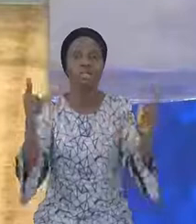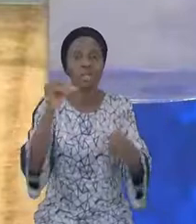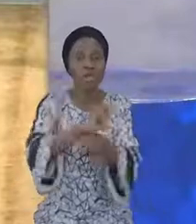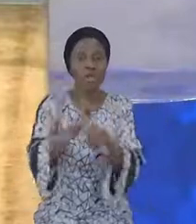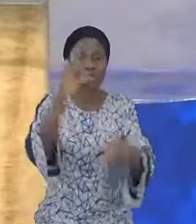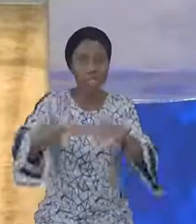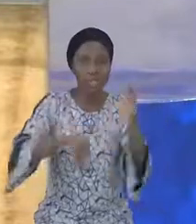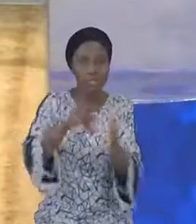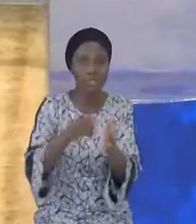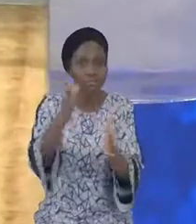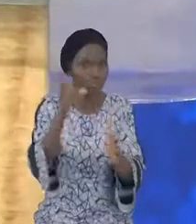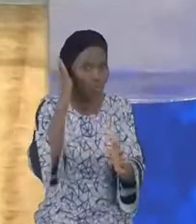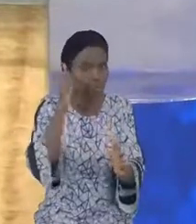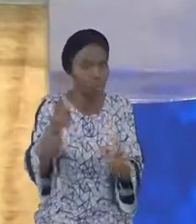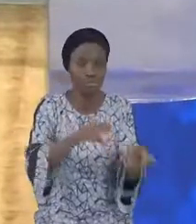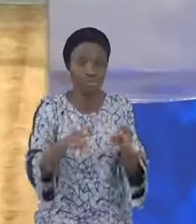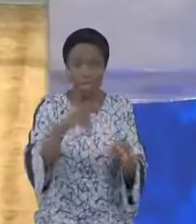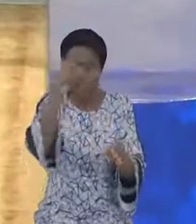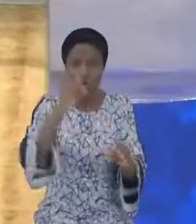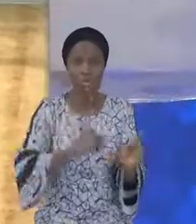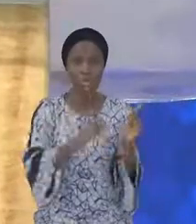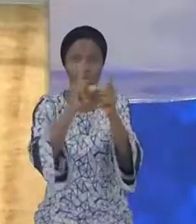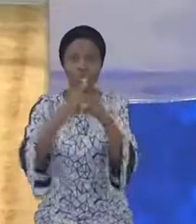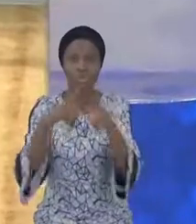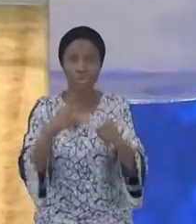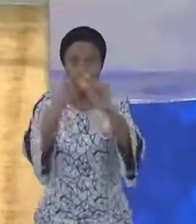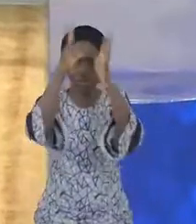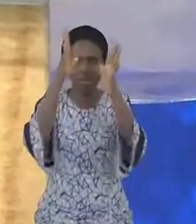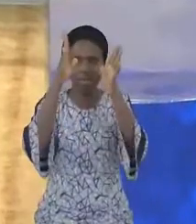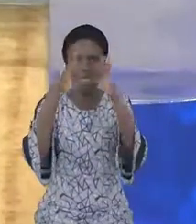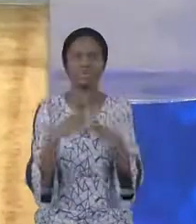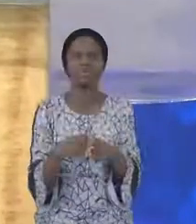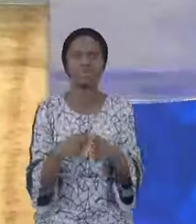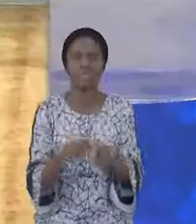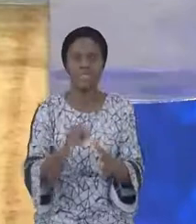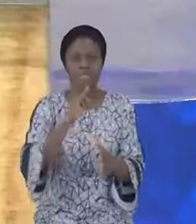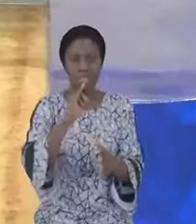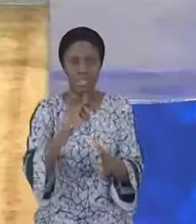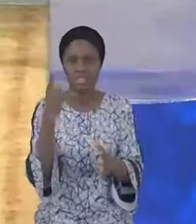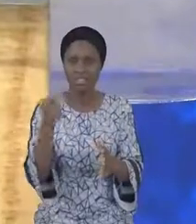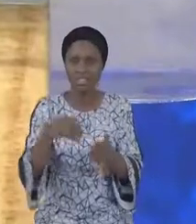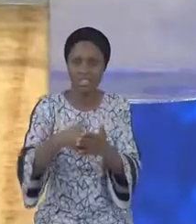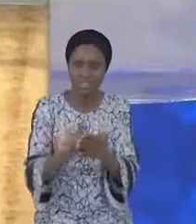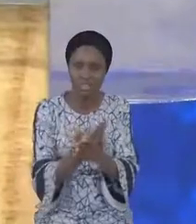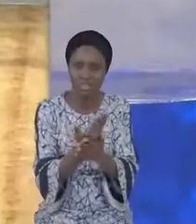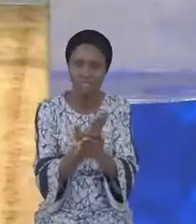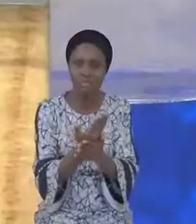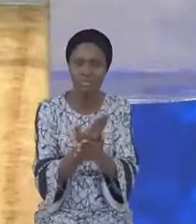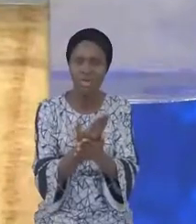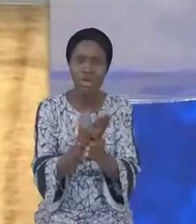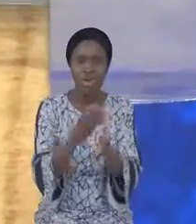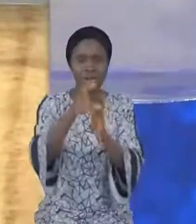parce que je m'en vais au Père. Est-ce que la